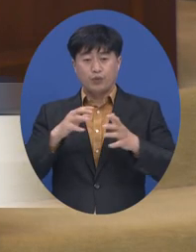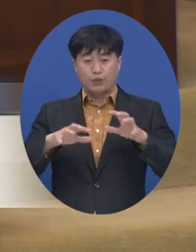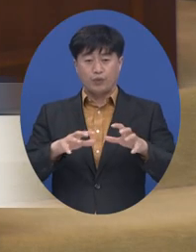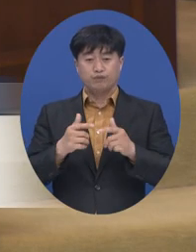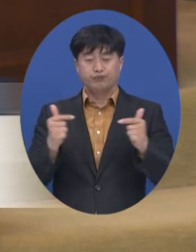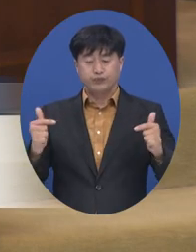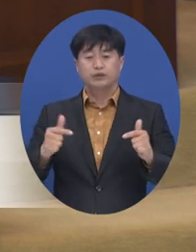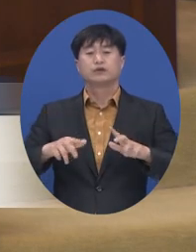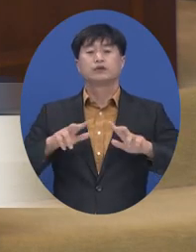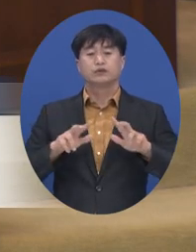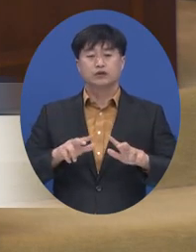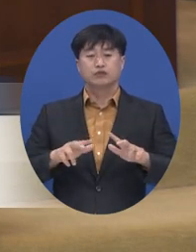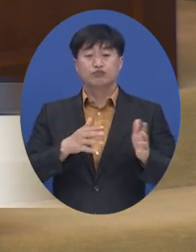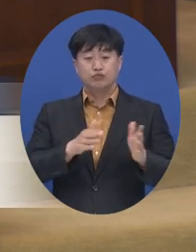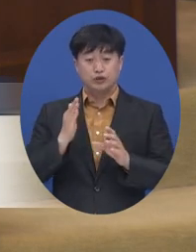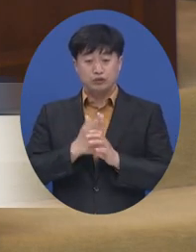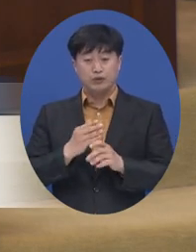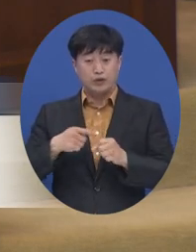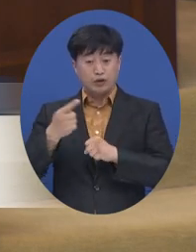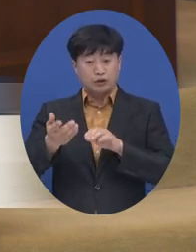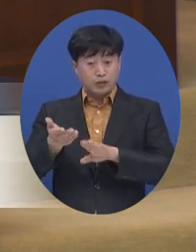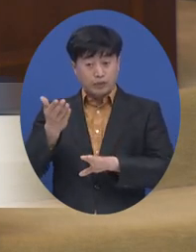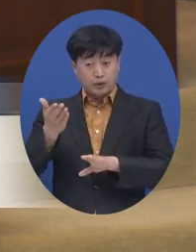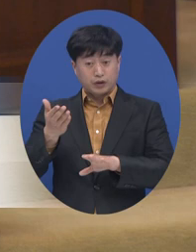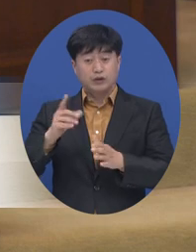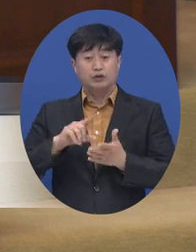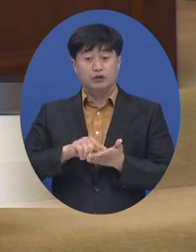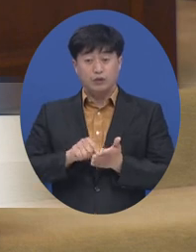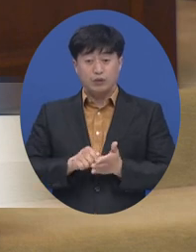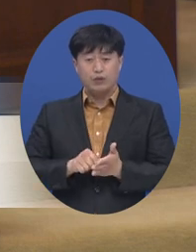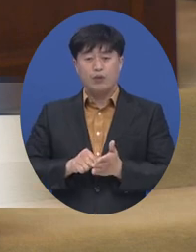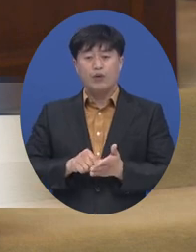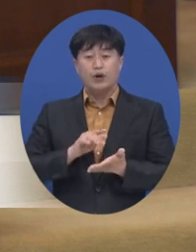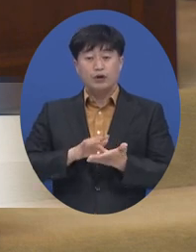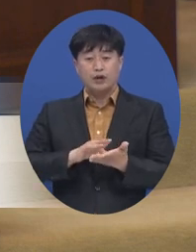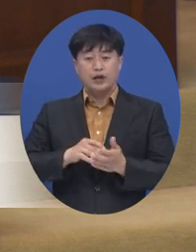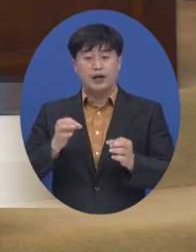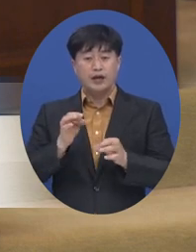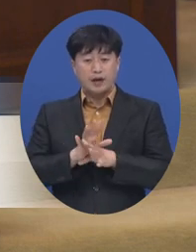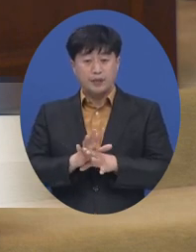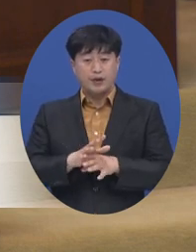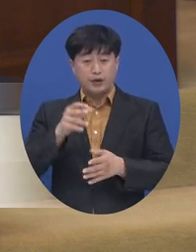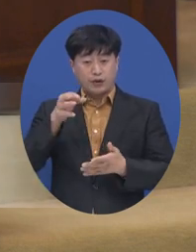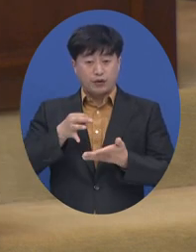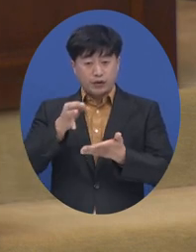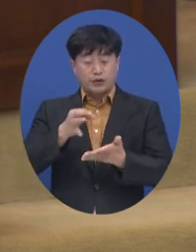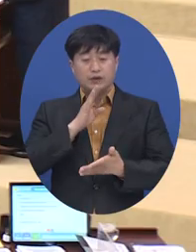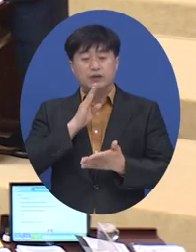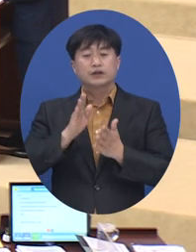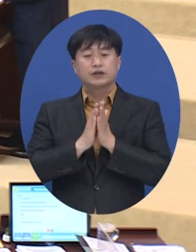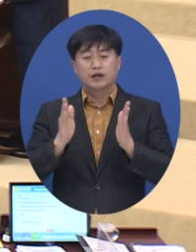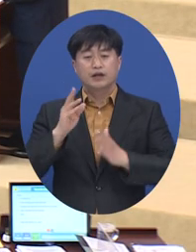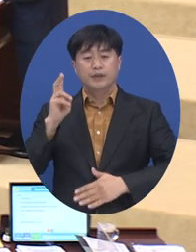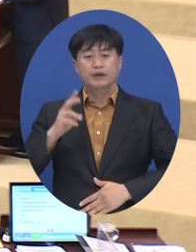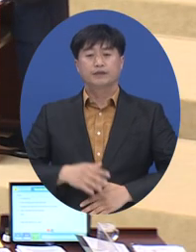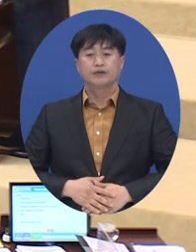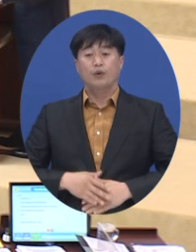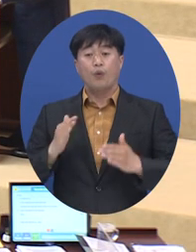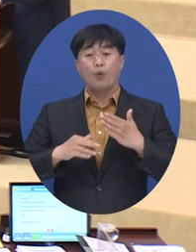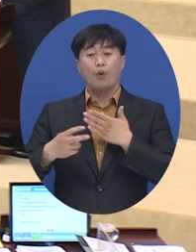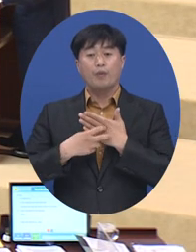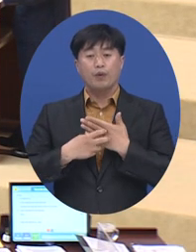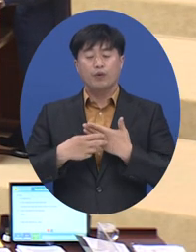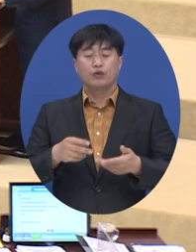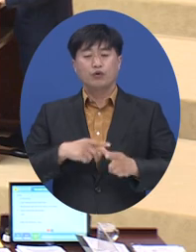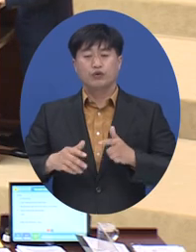이제 준비하고 있고 내년 상반기 줌의 모바일 반 평결 죄가 실제로 도 입대를 것으로 예상이 됩니다 공공병원 추가